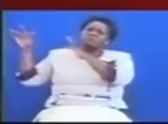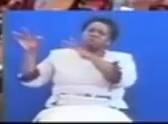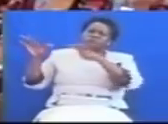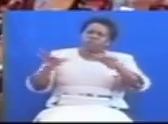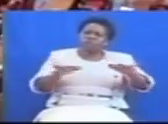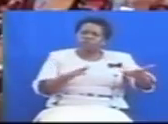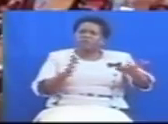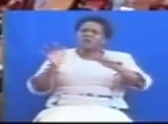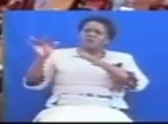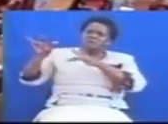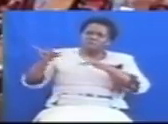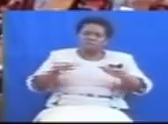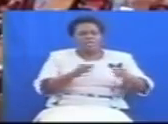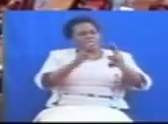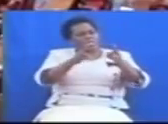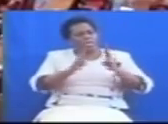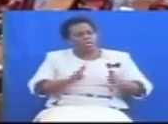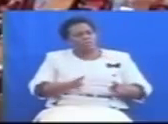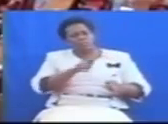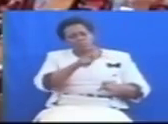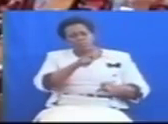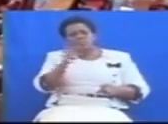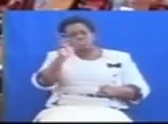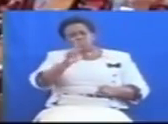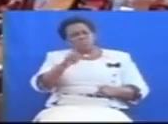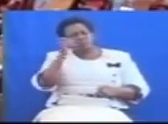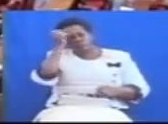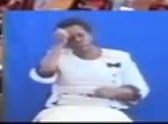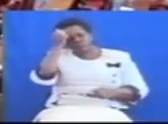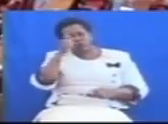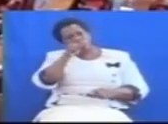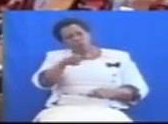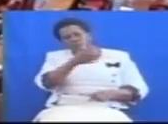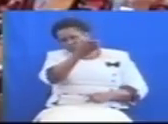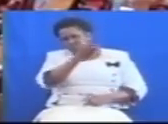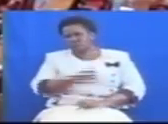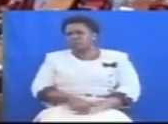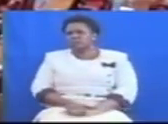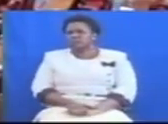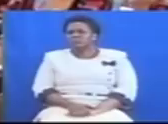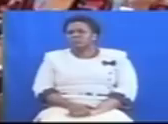Mheshimiwa Naibu Waziri, Ofisi ya Rais TAMISEMI, majibu.